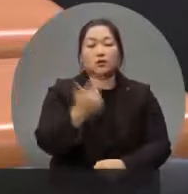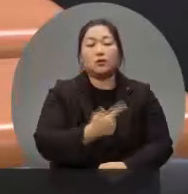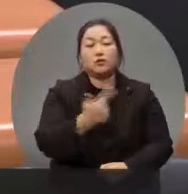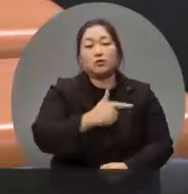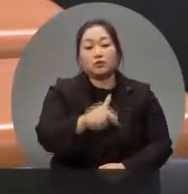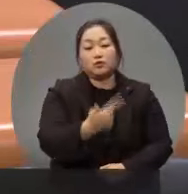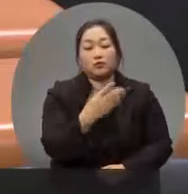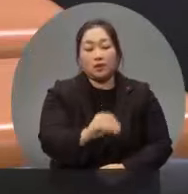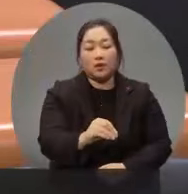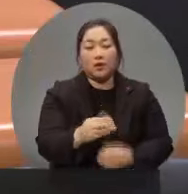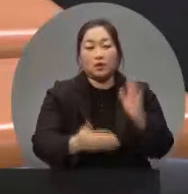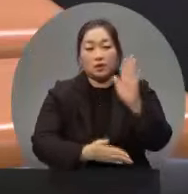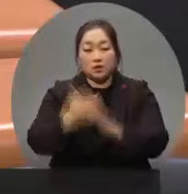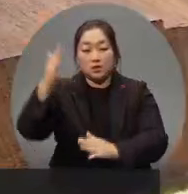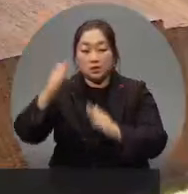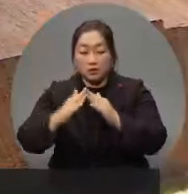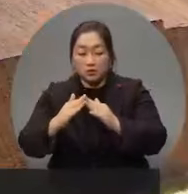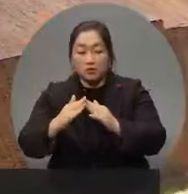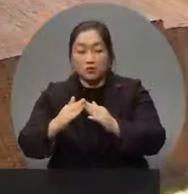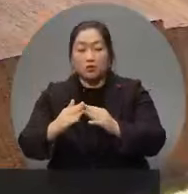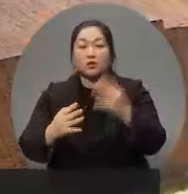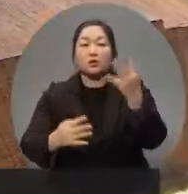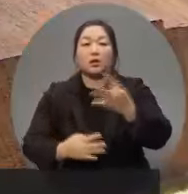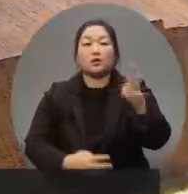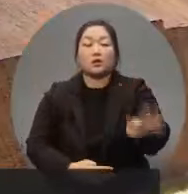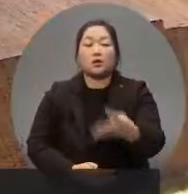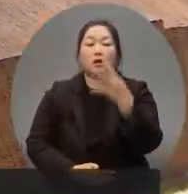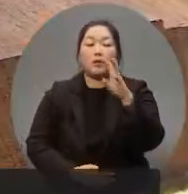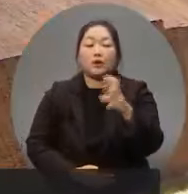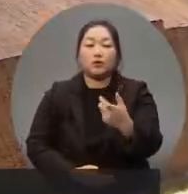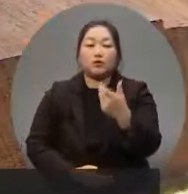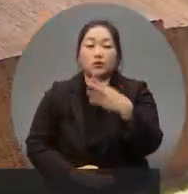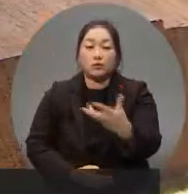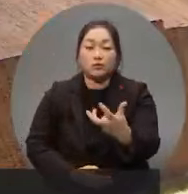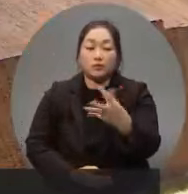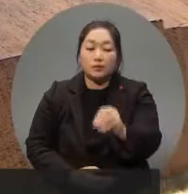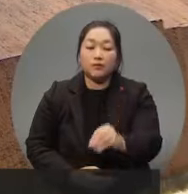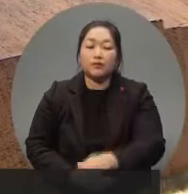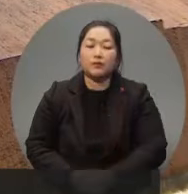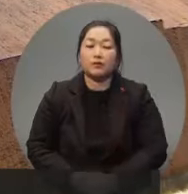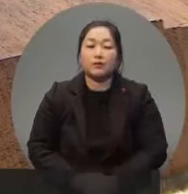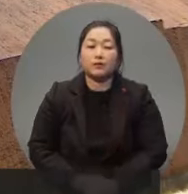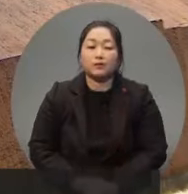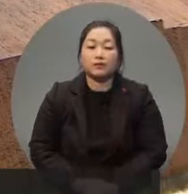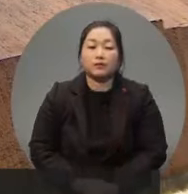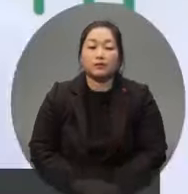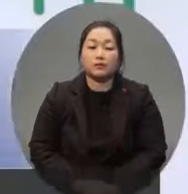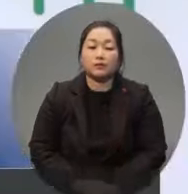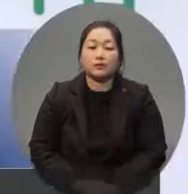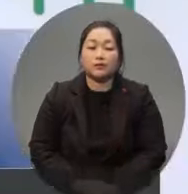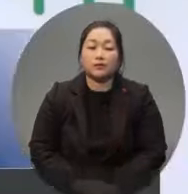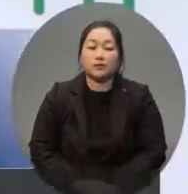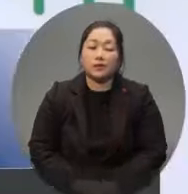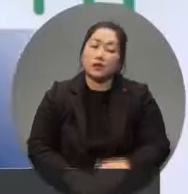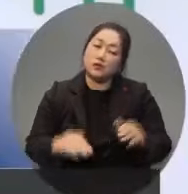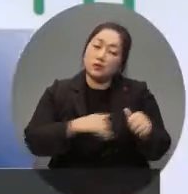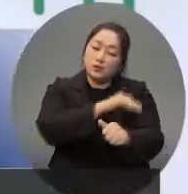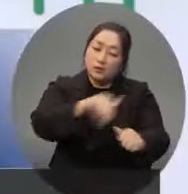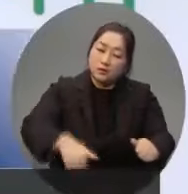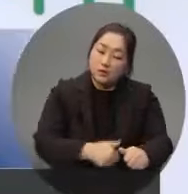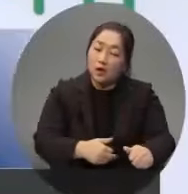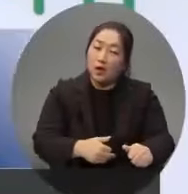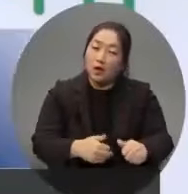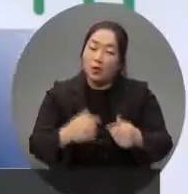원, 기초의원은 평균 4,468만 원을 받게 됩니다. 시기상으로나 주민 여론을